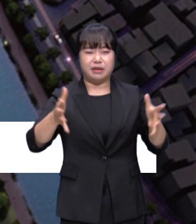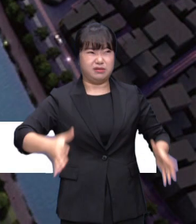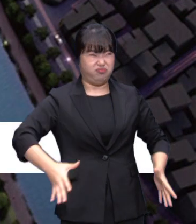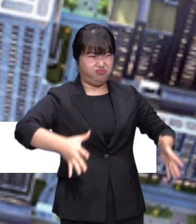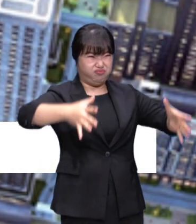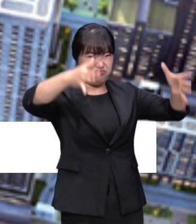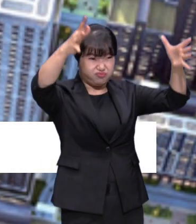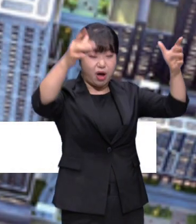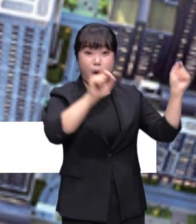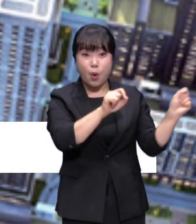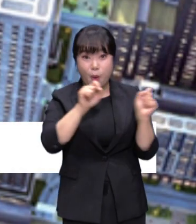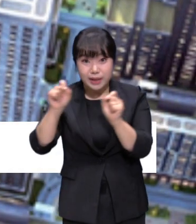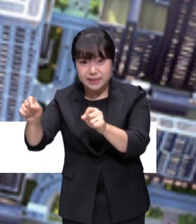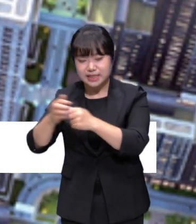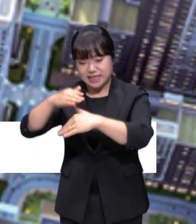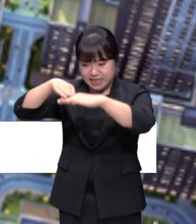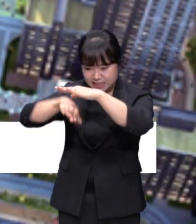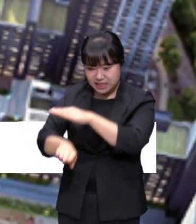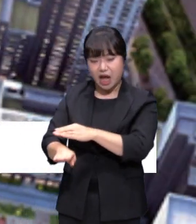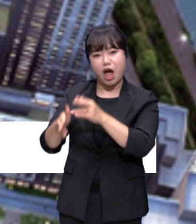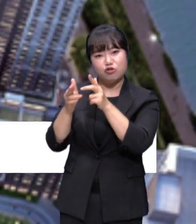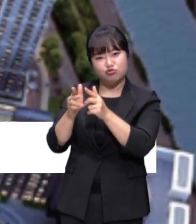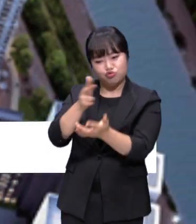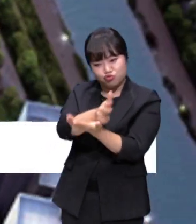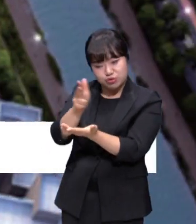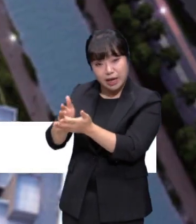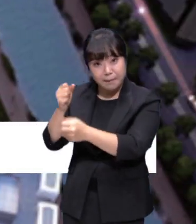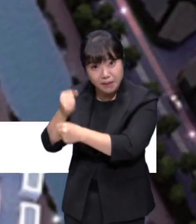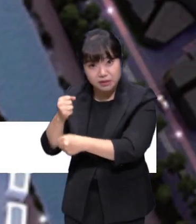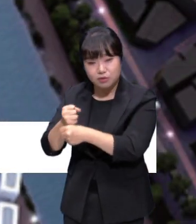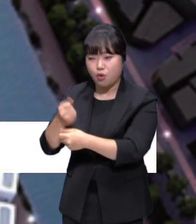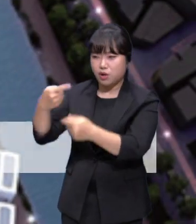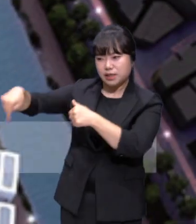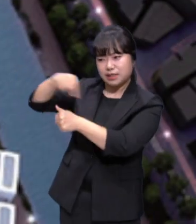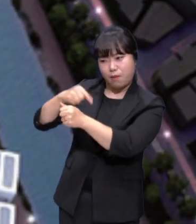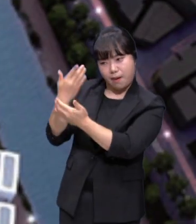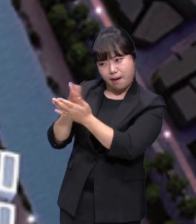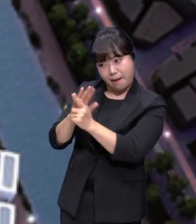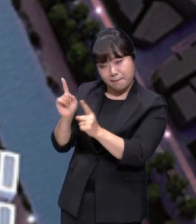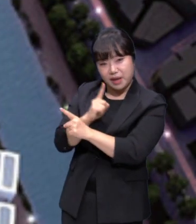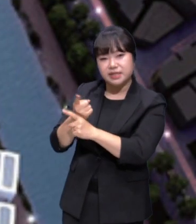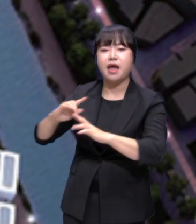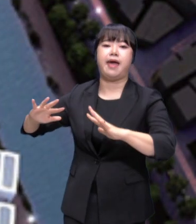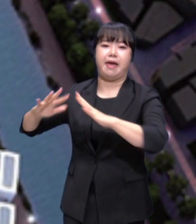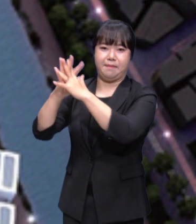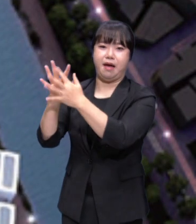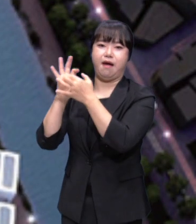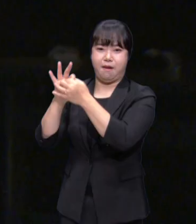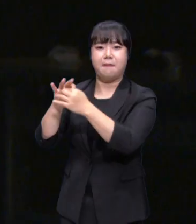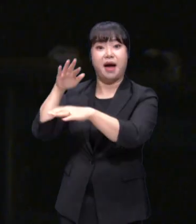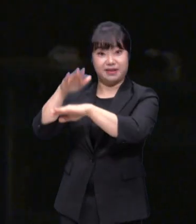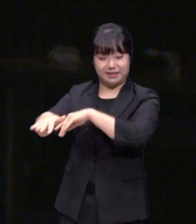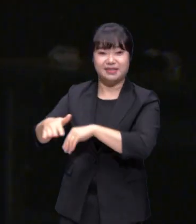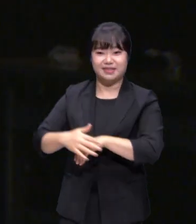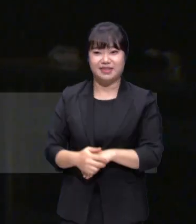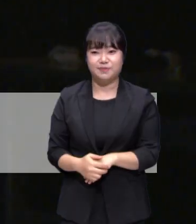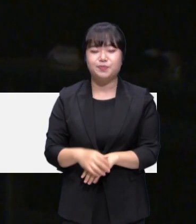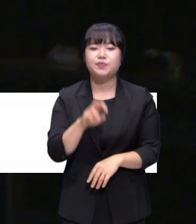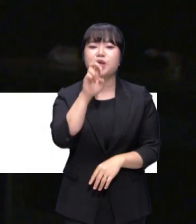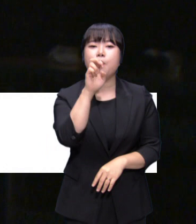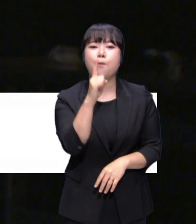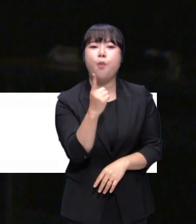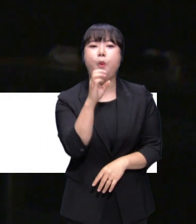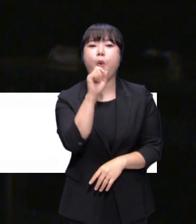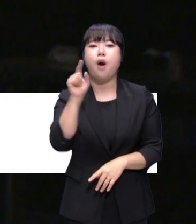공급하고 지하주차장 등의 공용시설을 확보한다는 게 가장 큰 핵심이자 장점입니다. 모아타운의